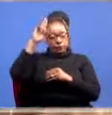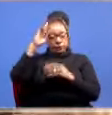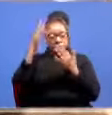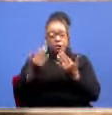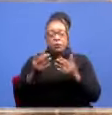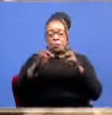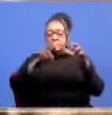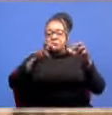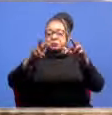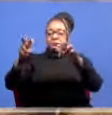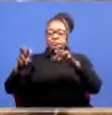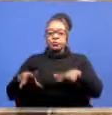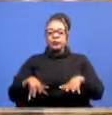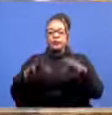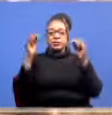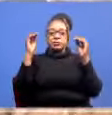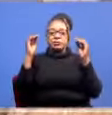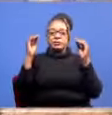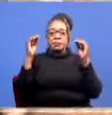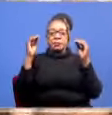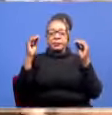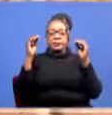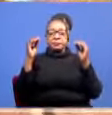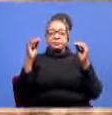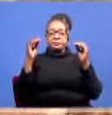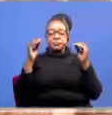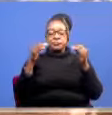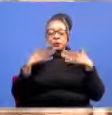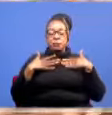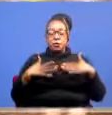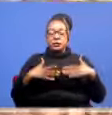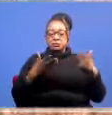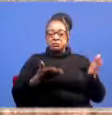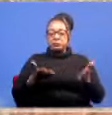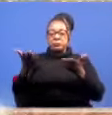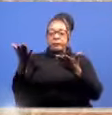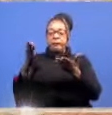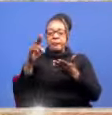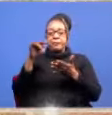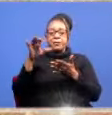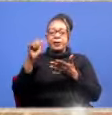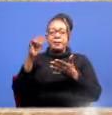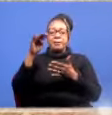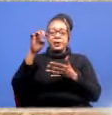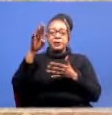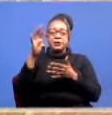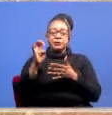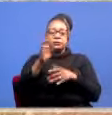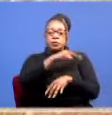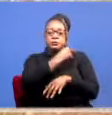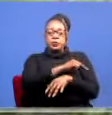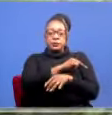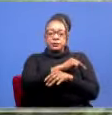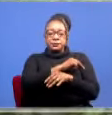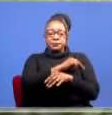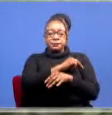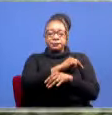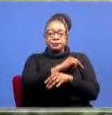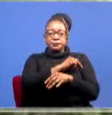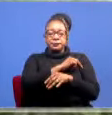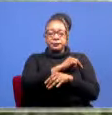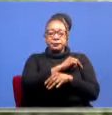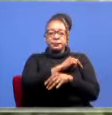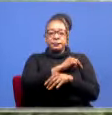investigations to recover them. Bodies of the deceased have been taken to Nyambene Hospital. Watu leo